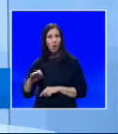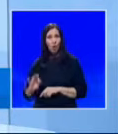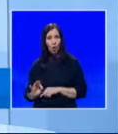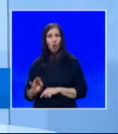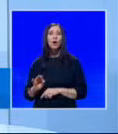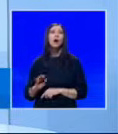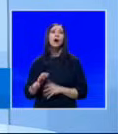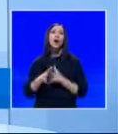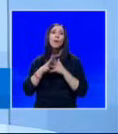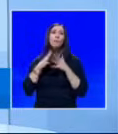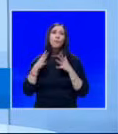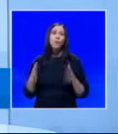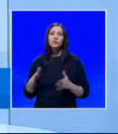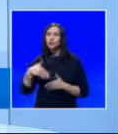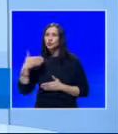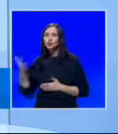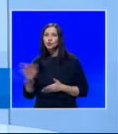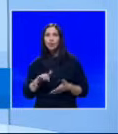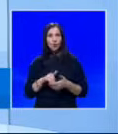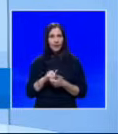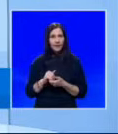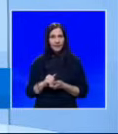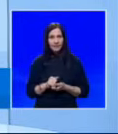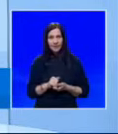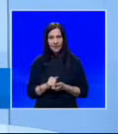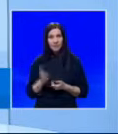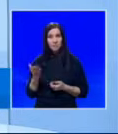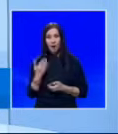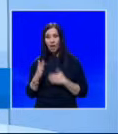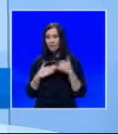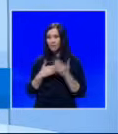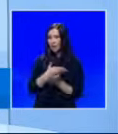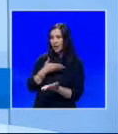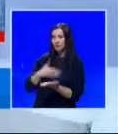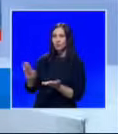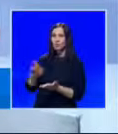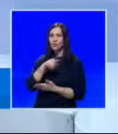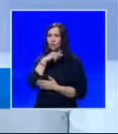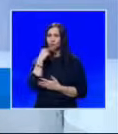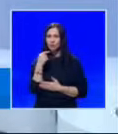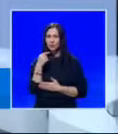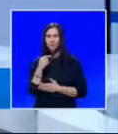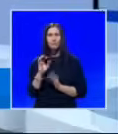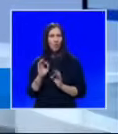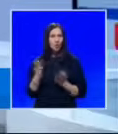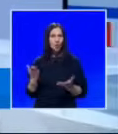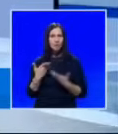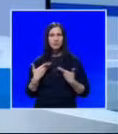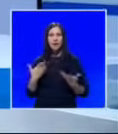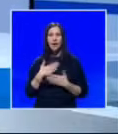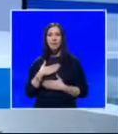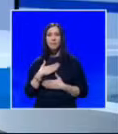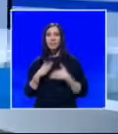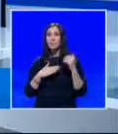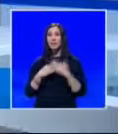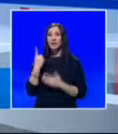организации. Повечето от чуждестранните организации бяха на практика изгонени от Русия. Тоест, ние имаме